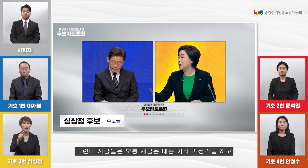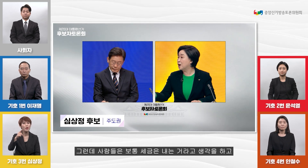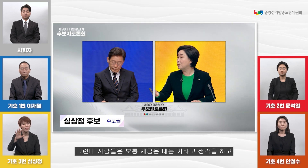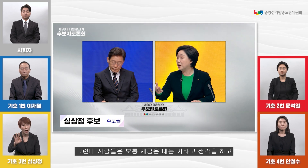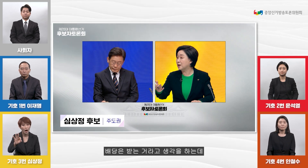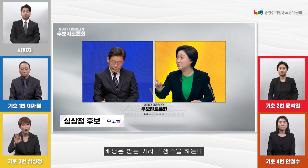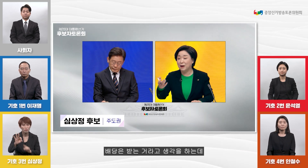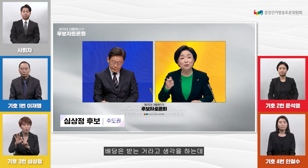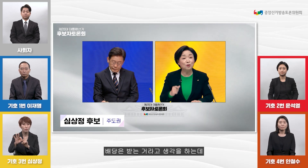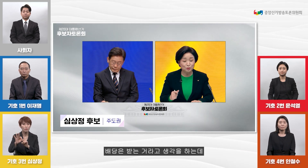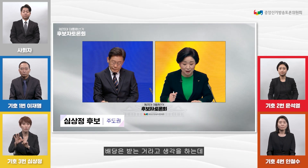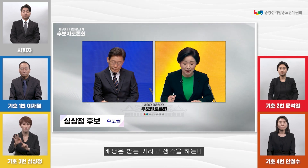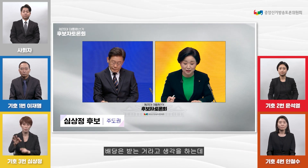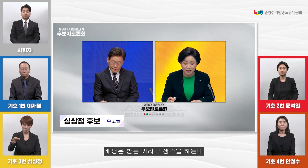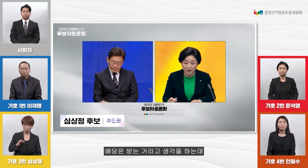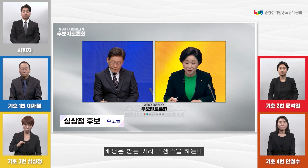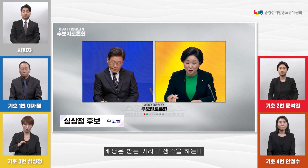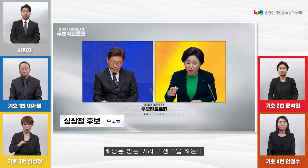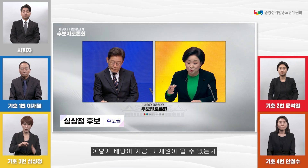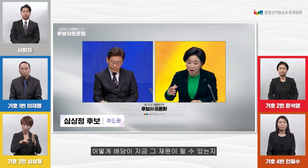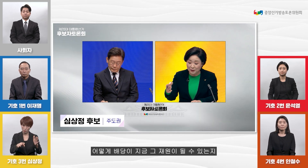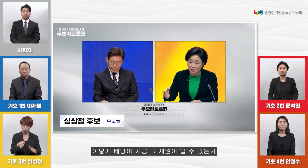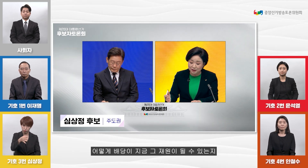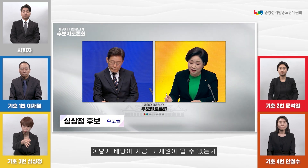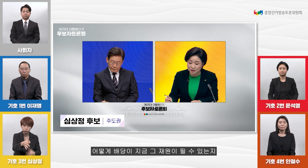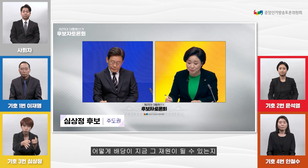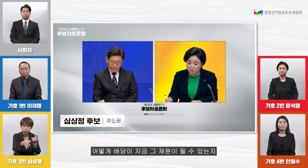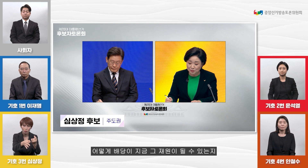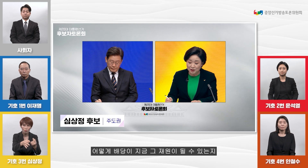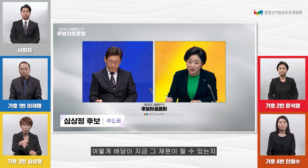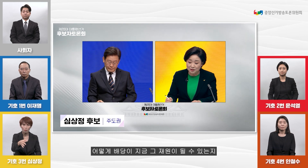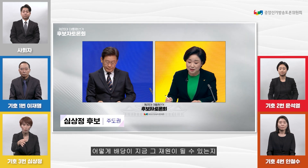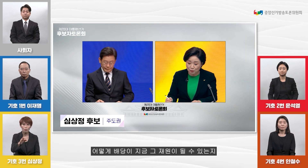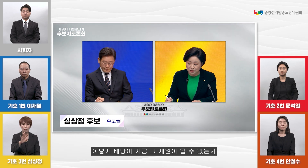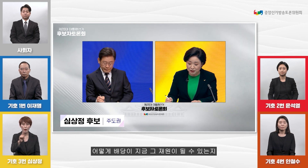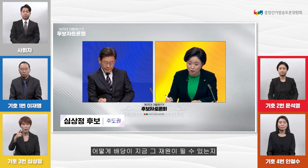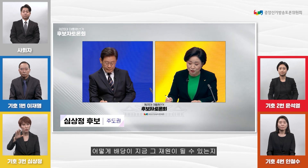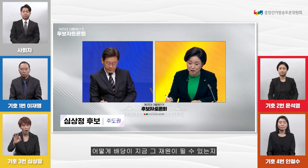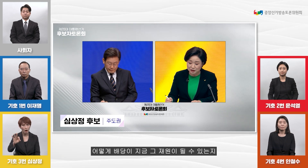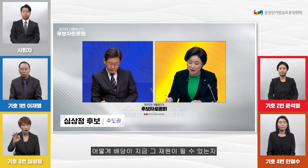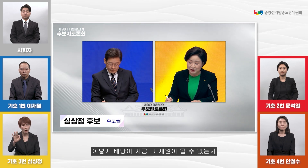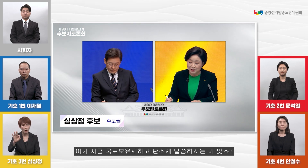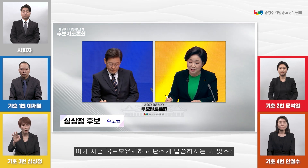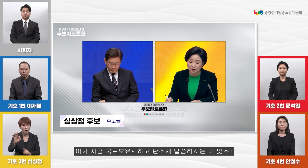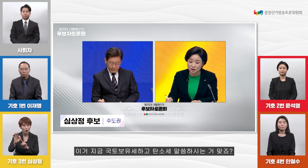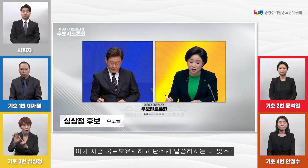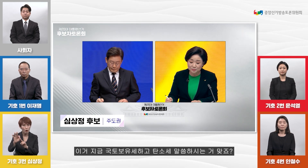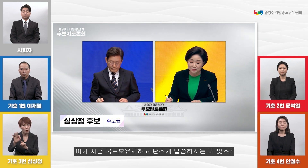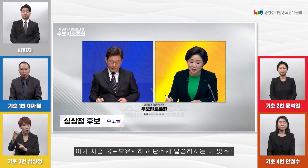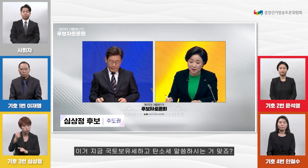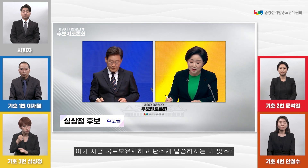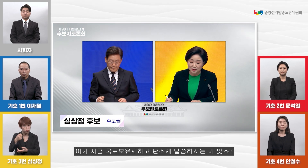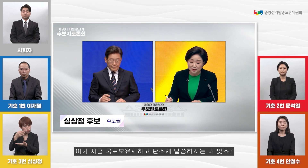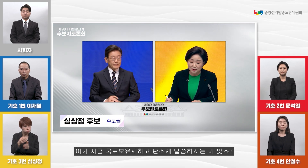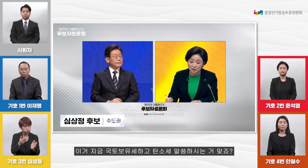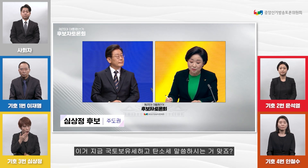걸로 생각하고 배당은 받는 걸로 생각하는데 어떻게 배당이 지금 그 재원이 될 수 있는지 이거